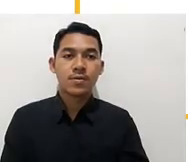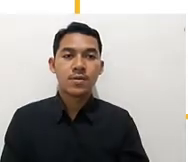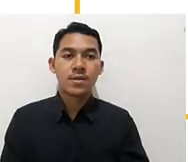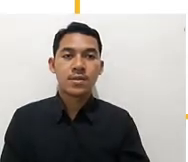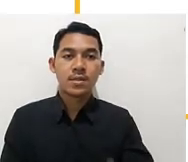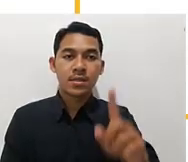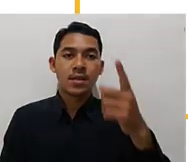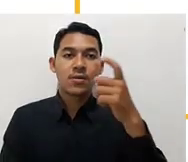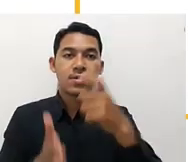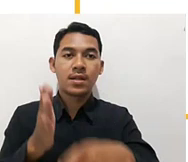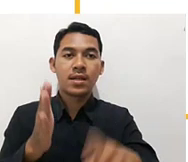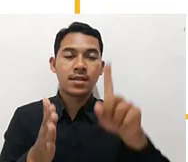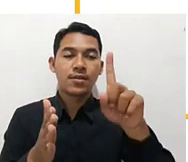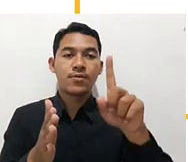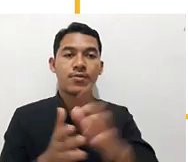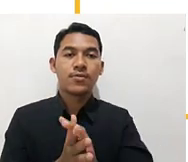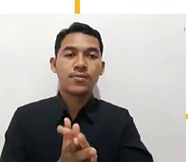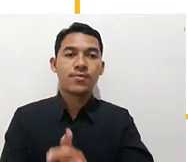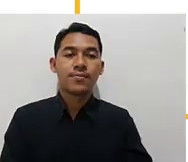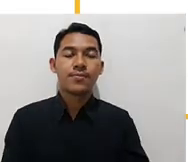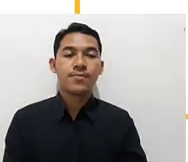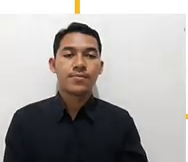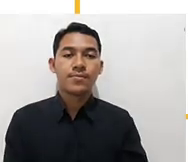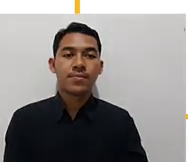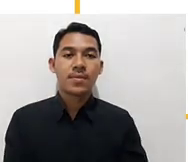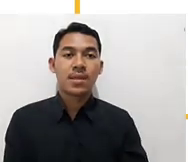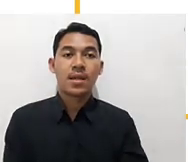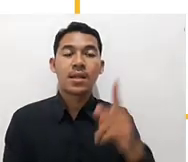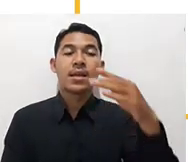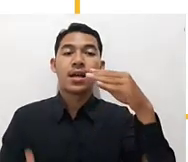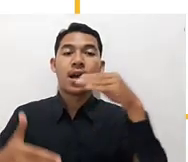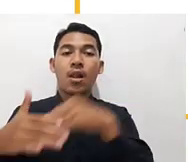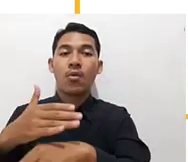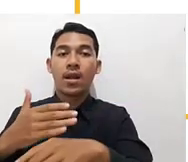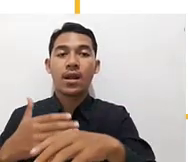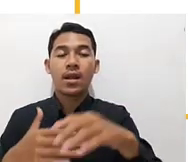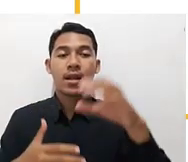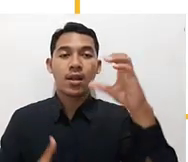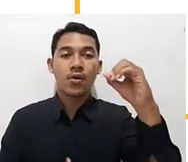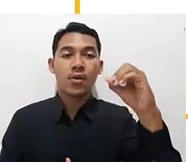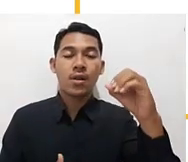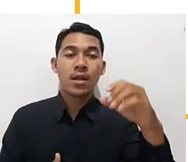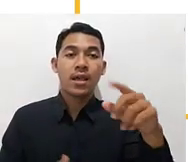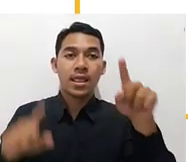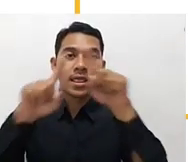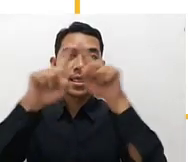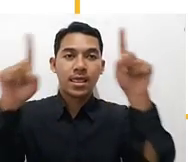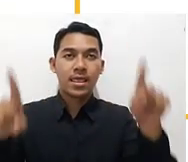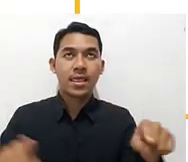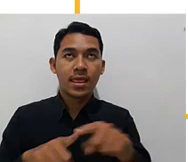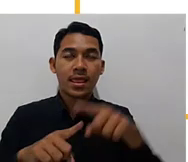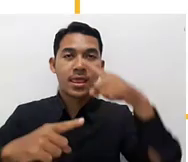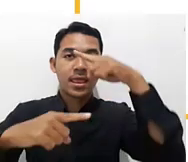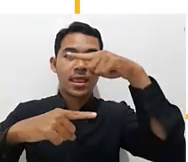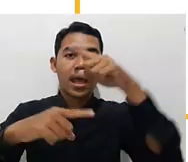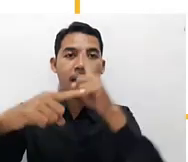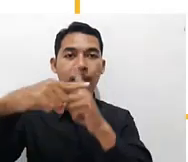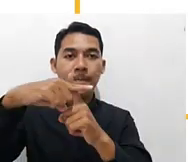1, sini 1. Nah, di sini kan keluarannya 0 kan ya. Kita lihat di tabel kebenaran sini keluarannya 0,